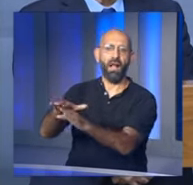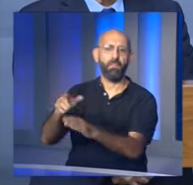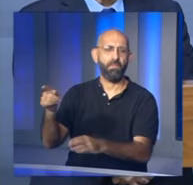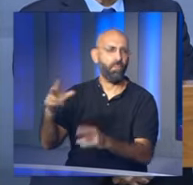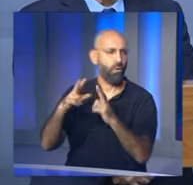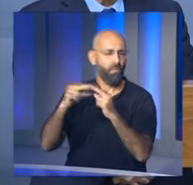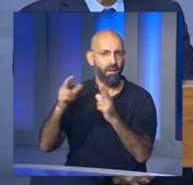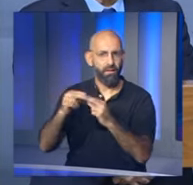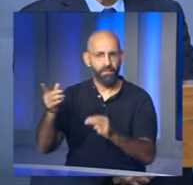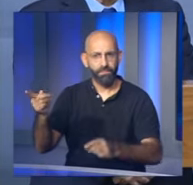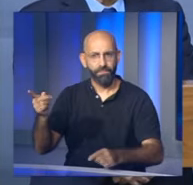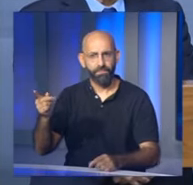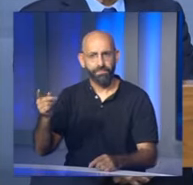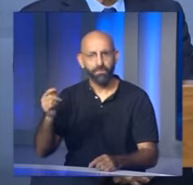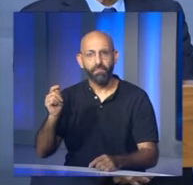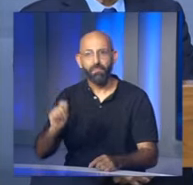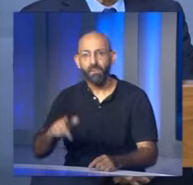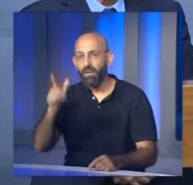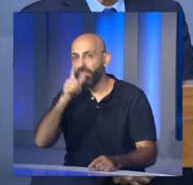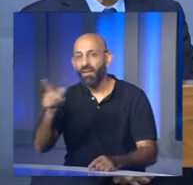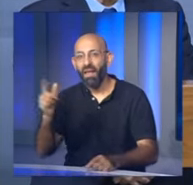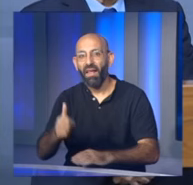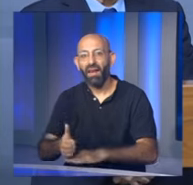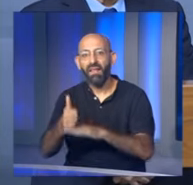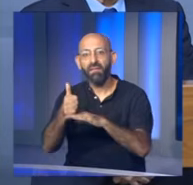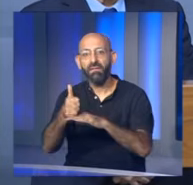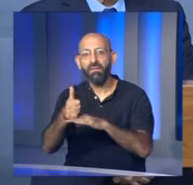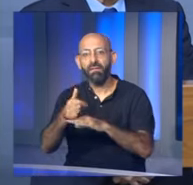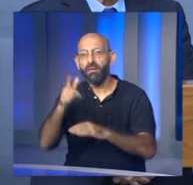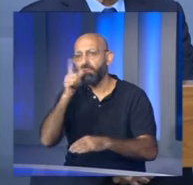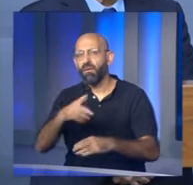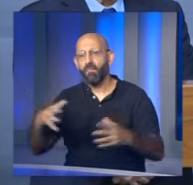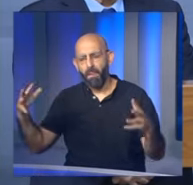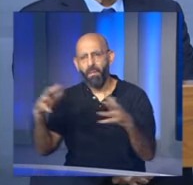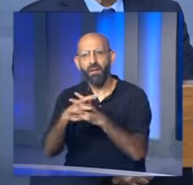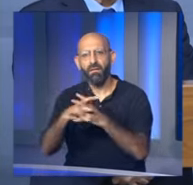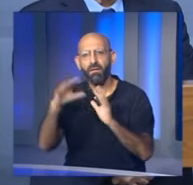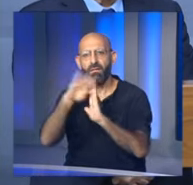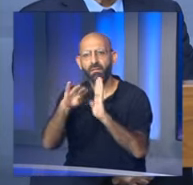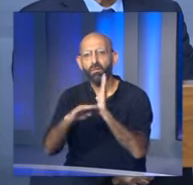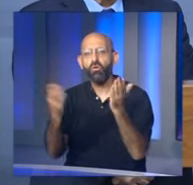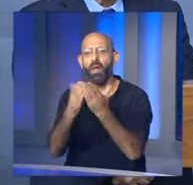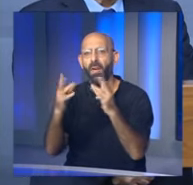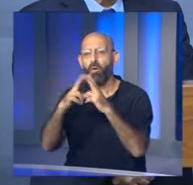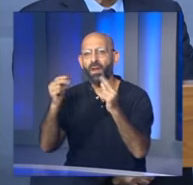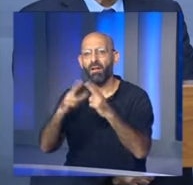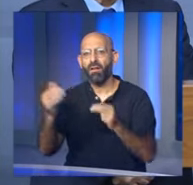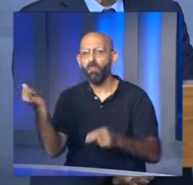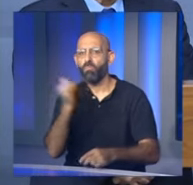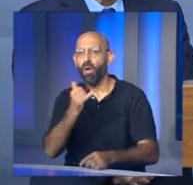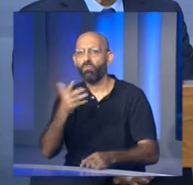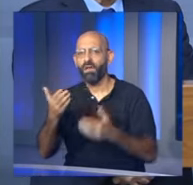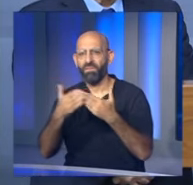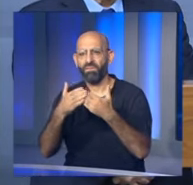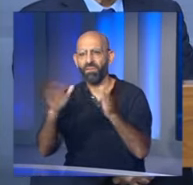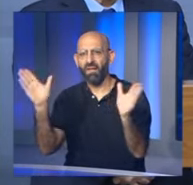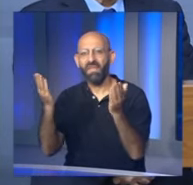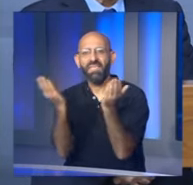ضمن سياق ذاته يعني استقبال هذه الهيئات لطرح